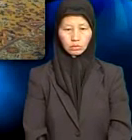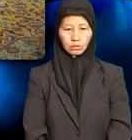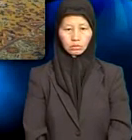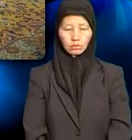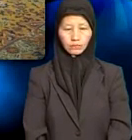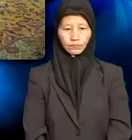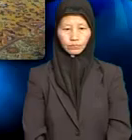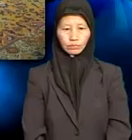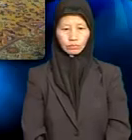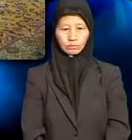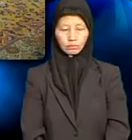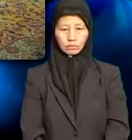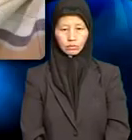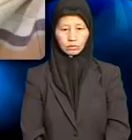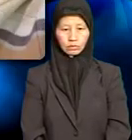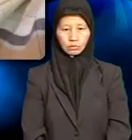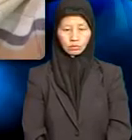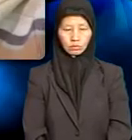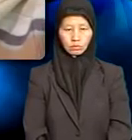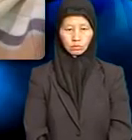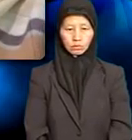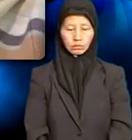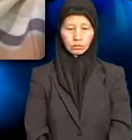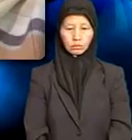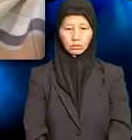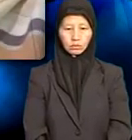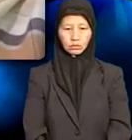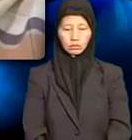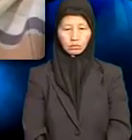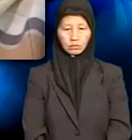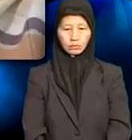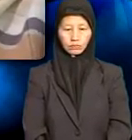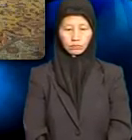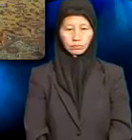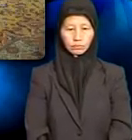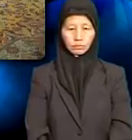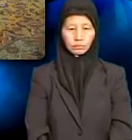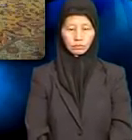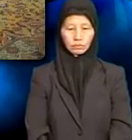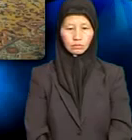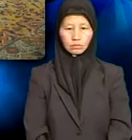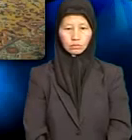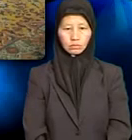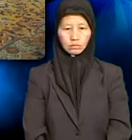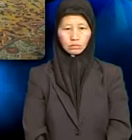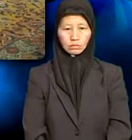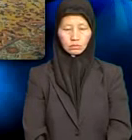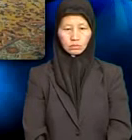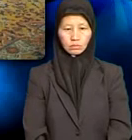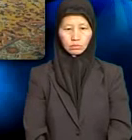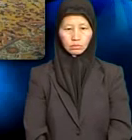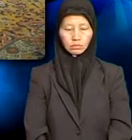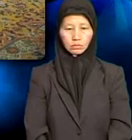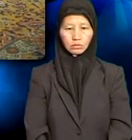إله إلا الله وأشهد أن محمد رسول الله اللهم صل على